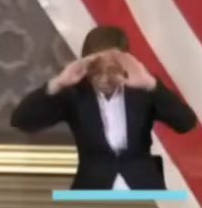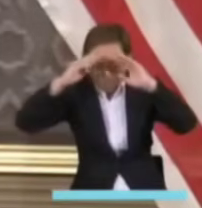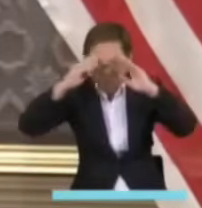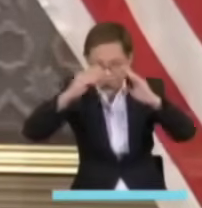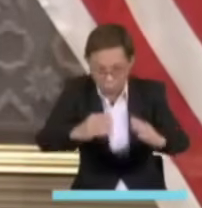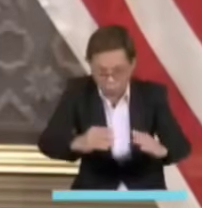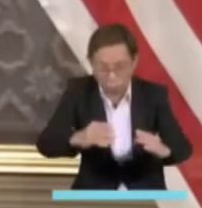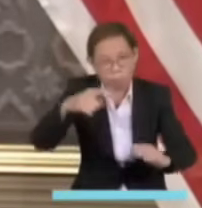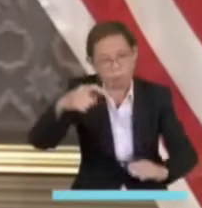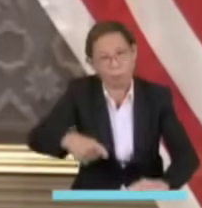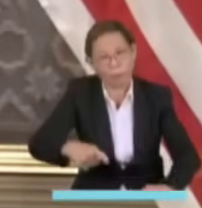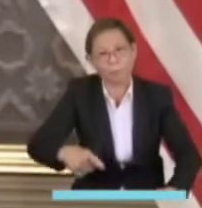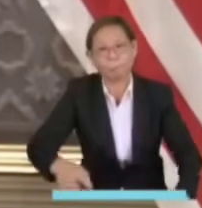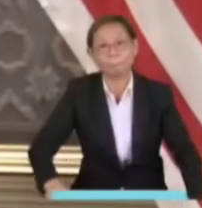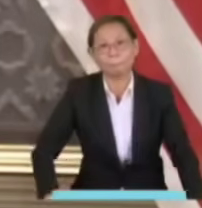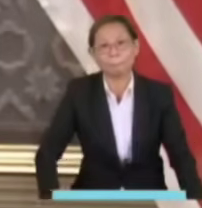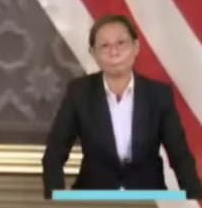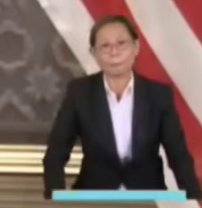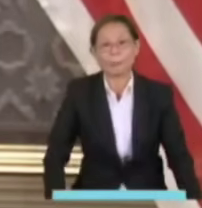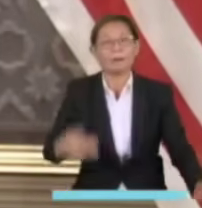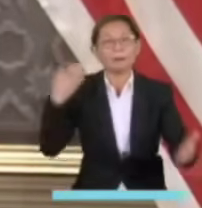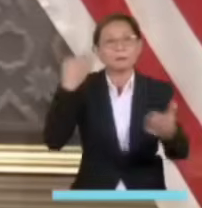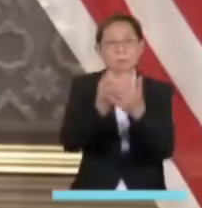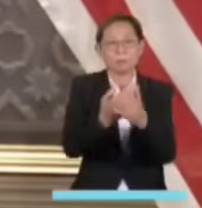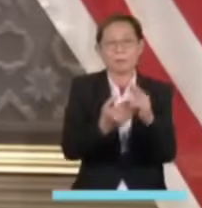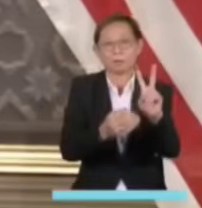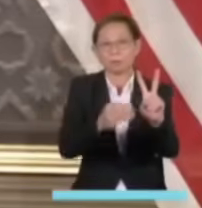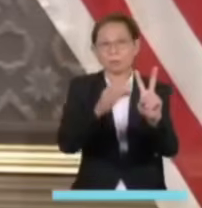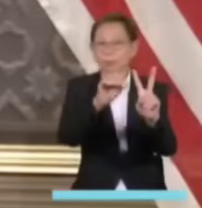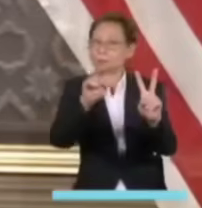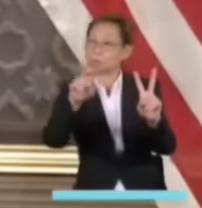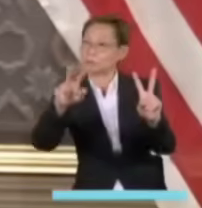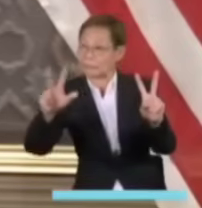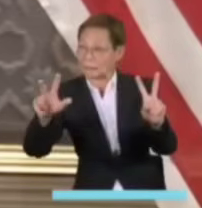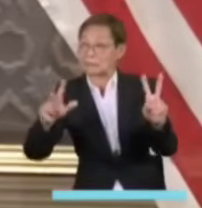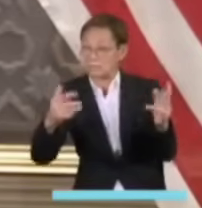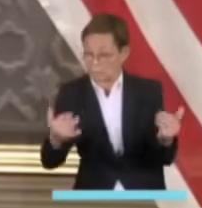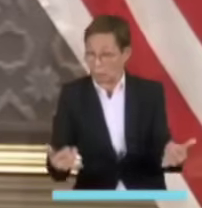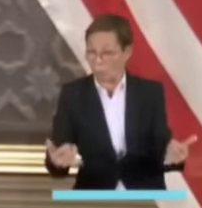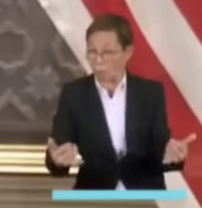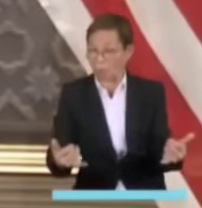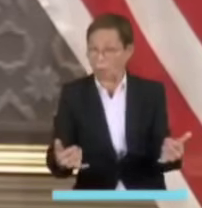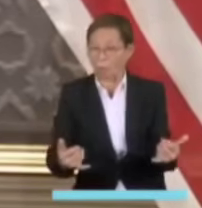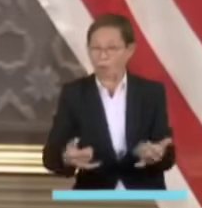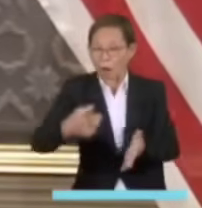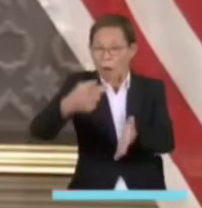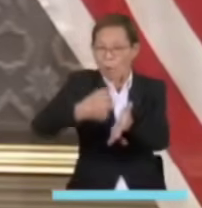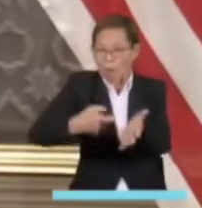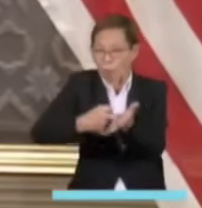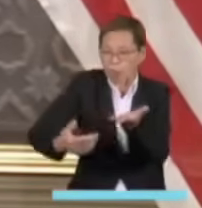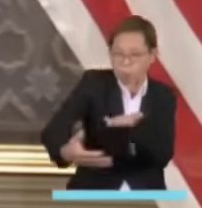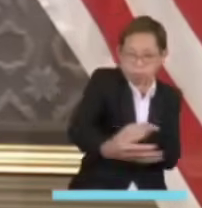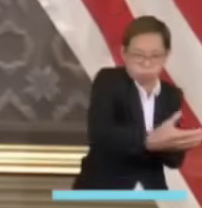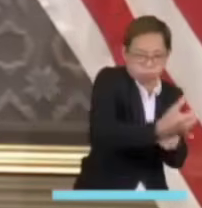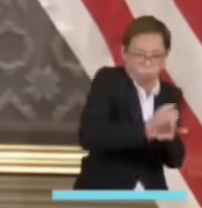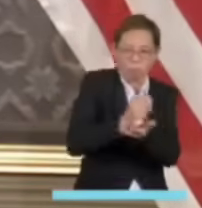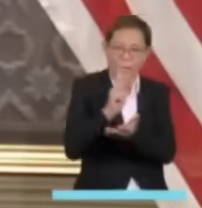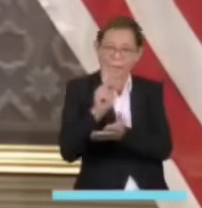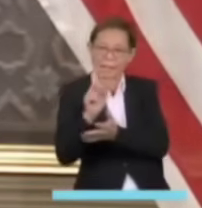diberikan tumpuan. Setakat 2023, nisbah hasil cukai kepada